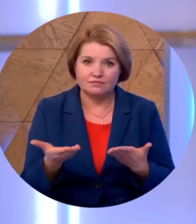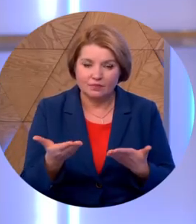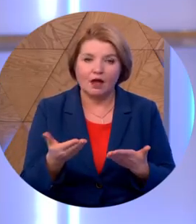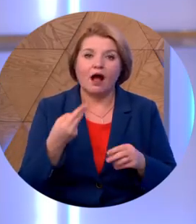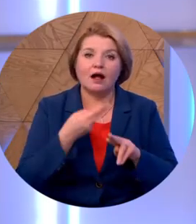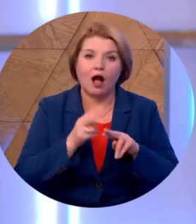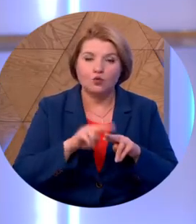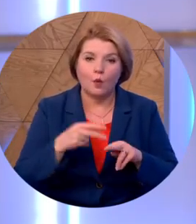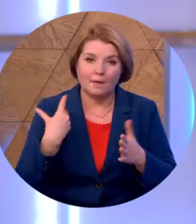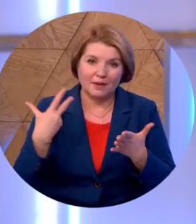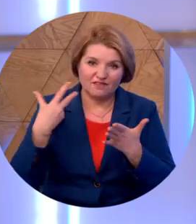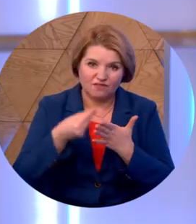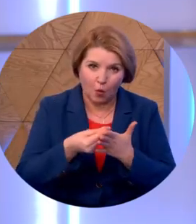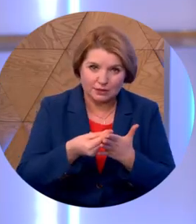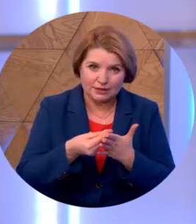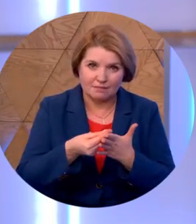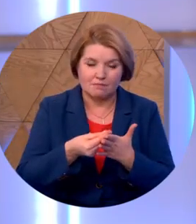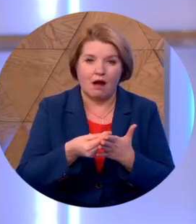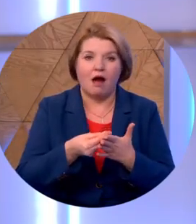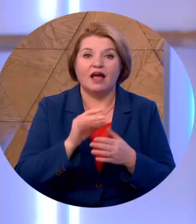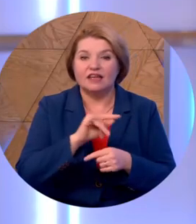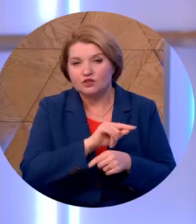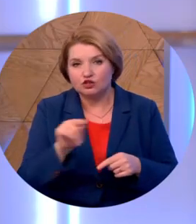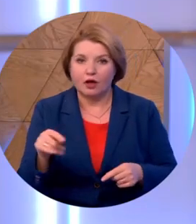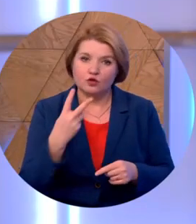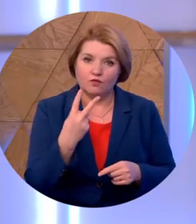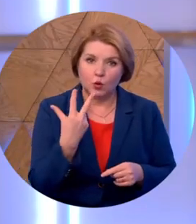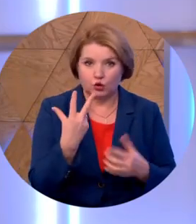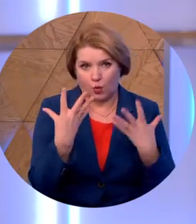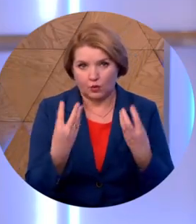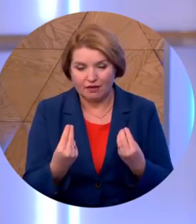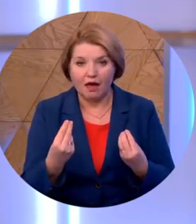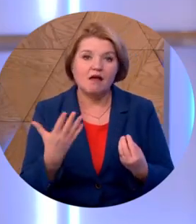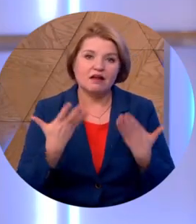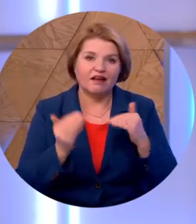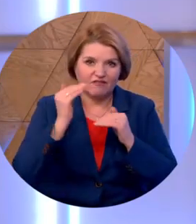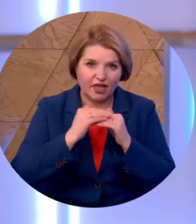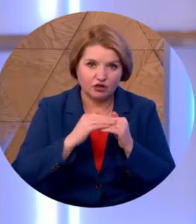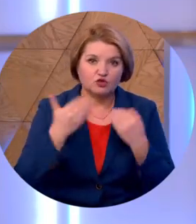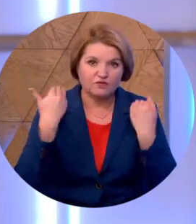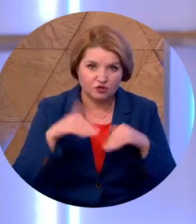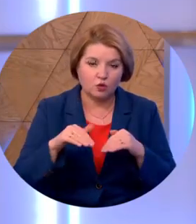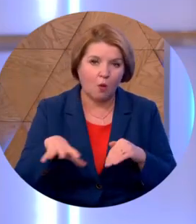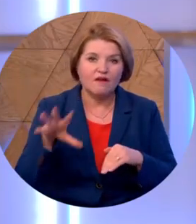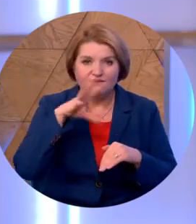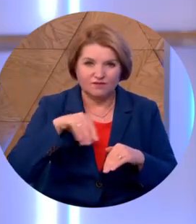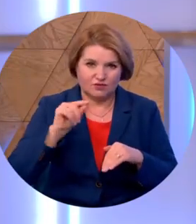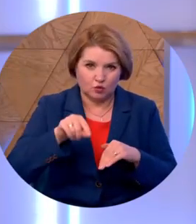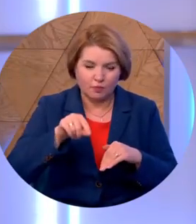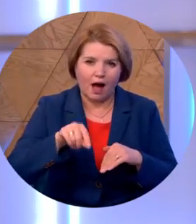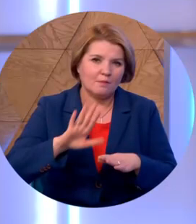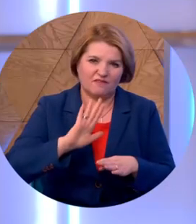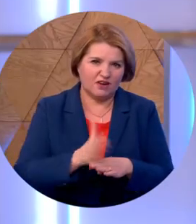который мы вводим и в течение антидот Да в течение 2-т дней а как правило даже к вечеру весь препарат выводится поэтому переживать не надо